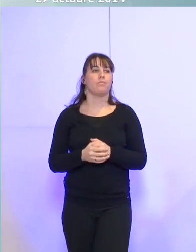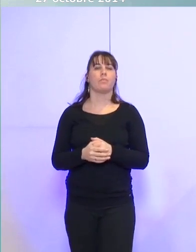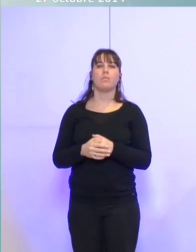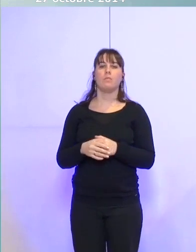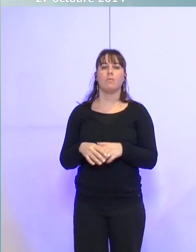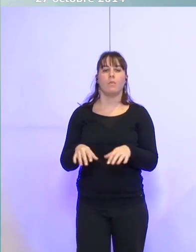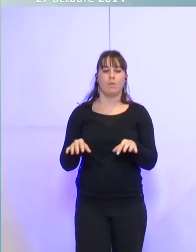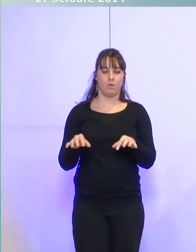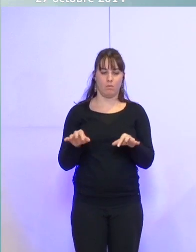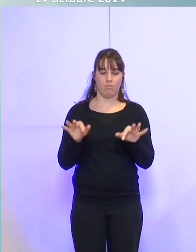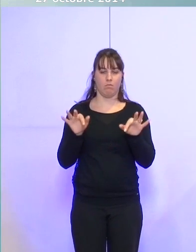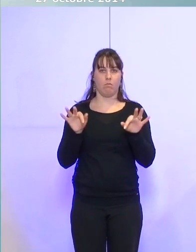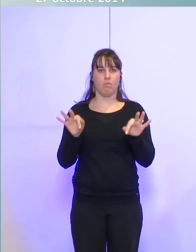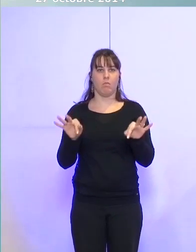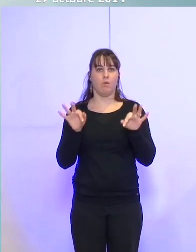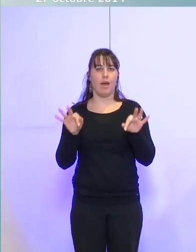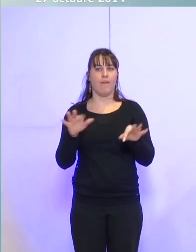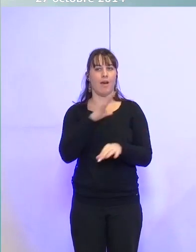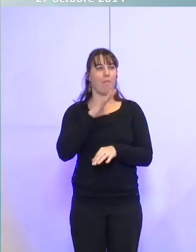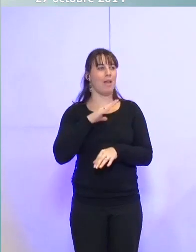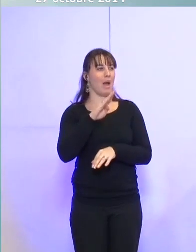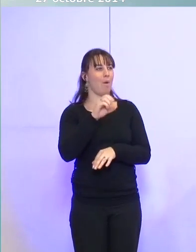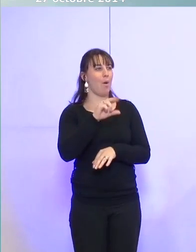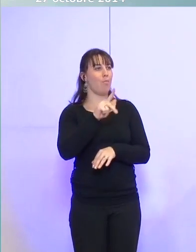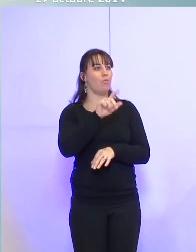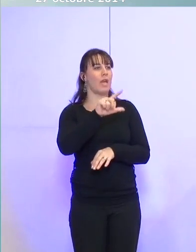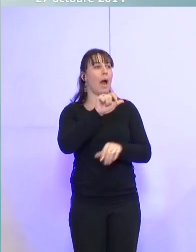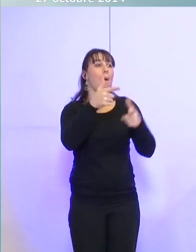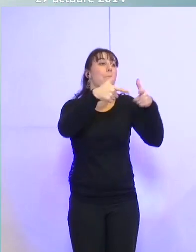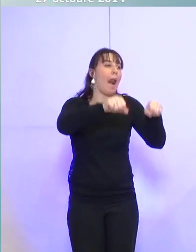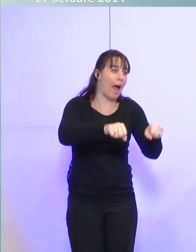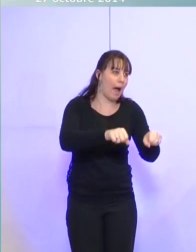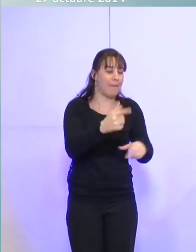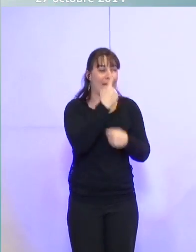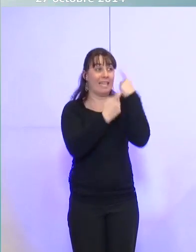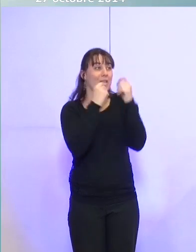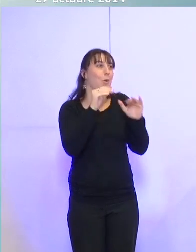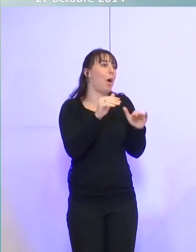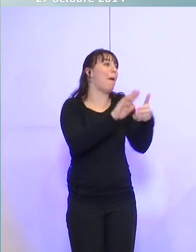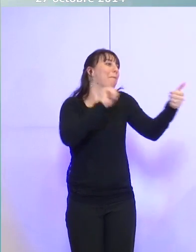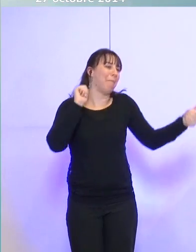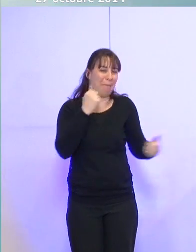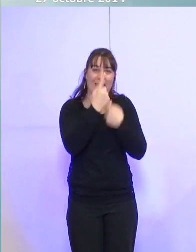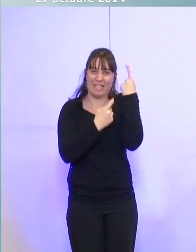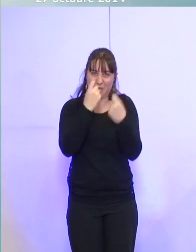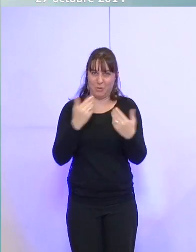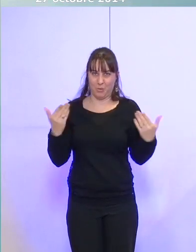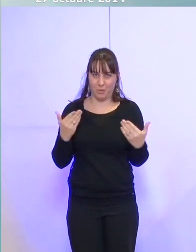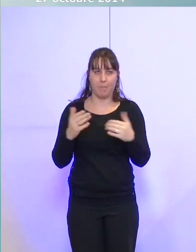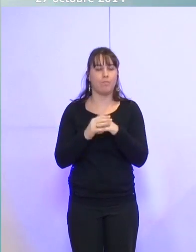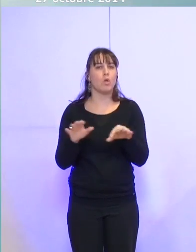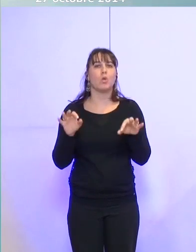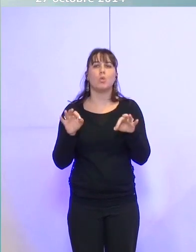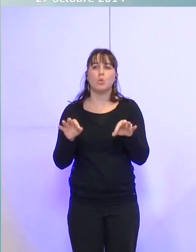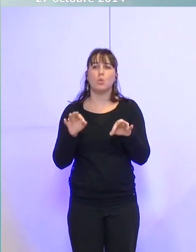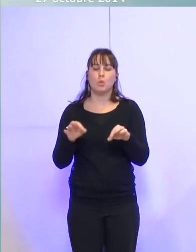questions, notamment que Madame Boukala, malgré son absence, me pose ce soir. Donc effectivement,